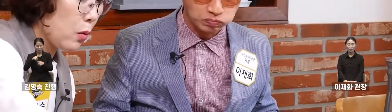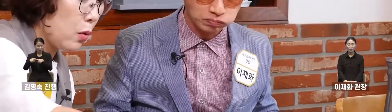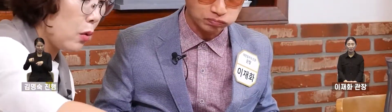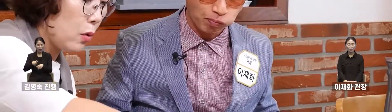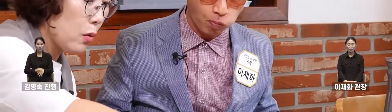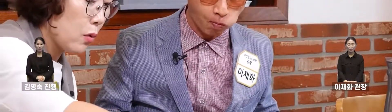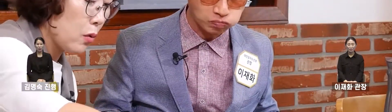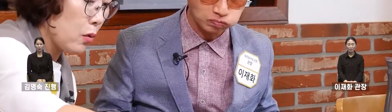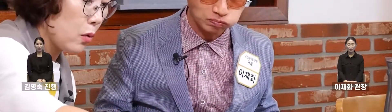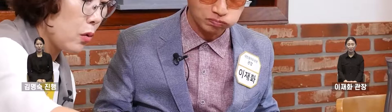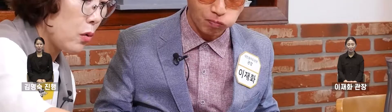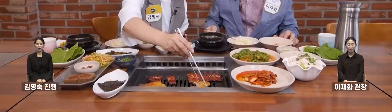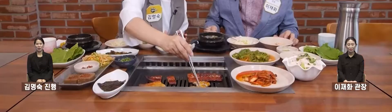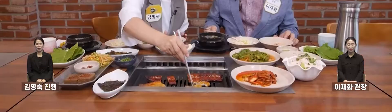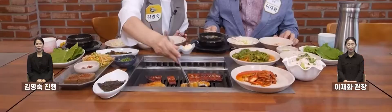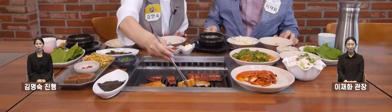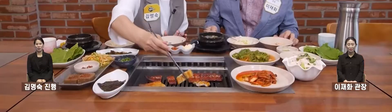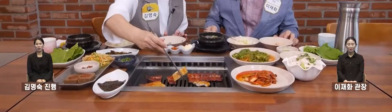양념하고